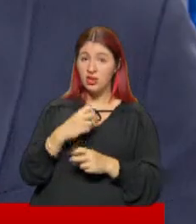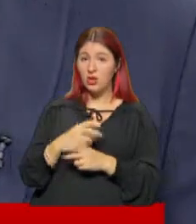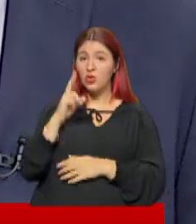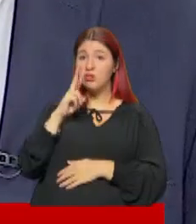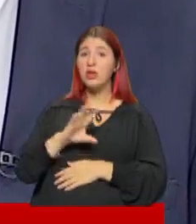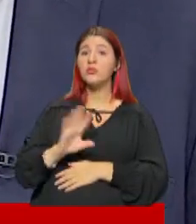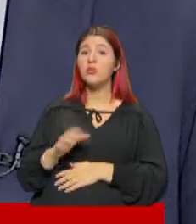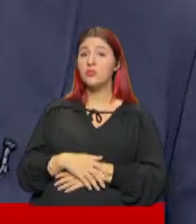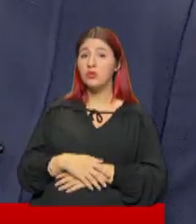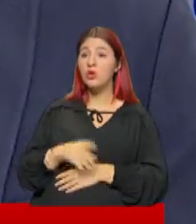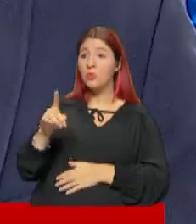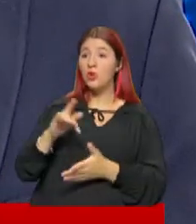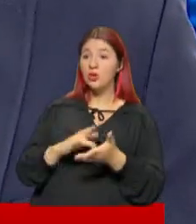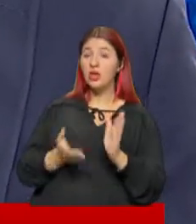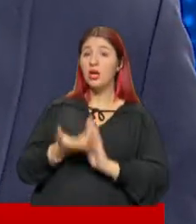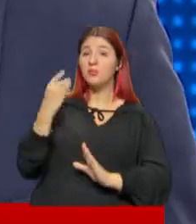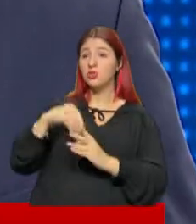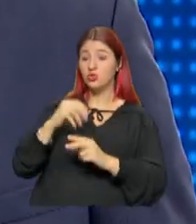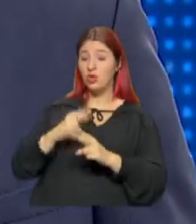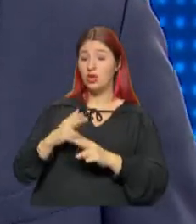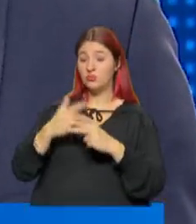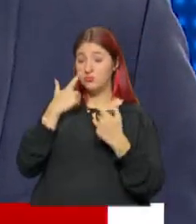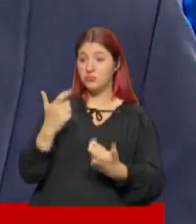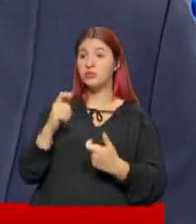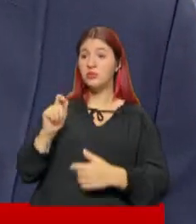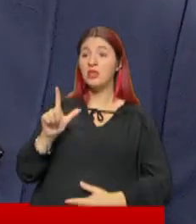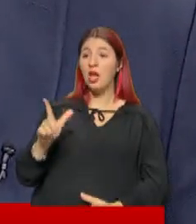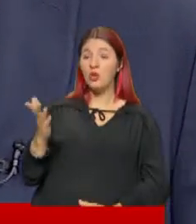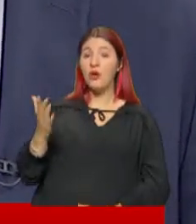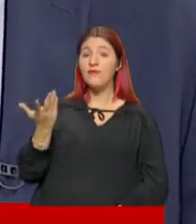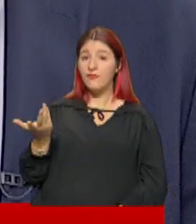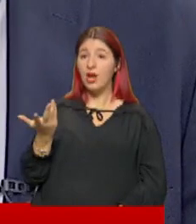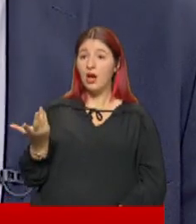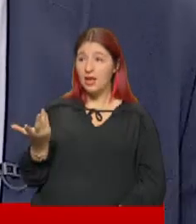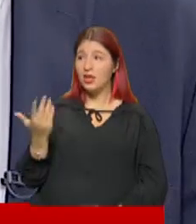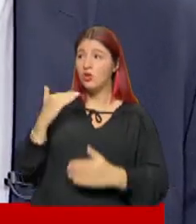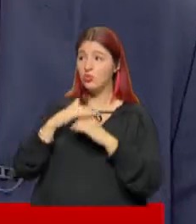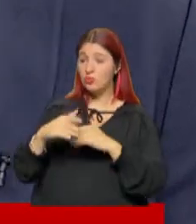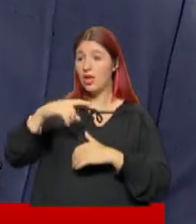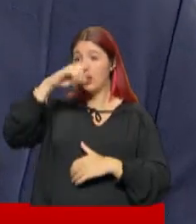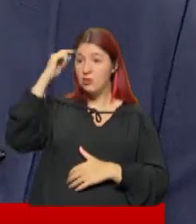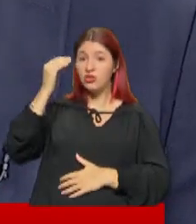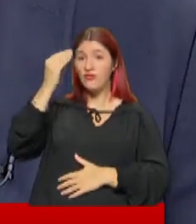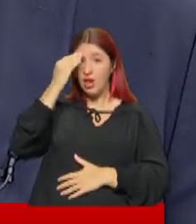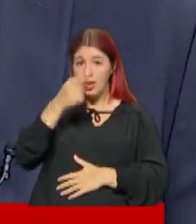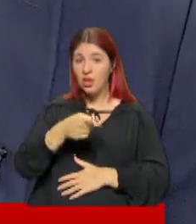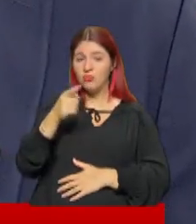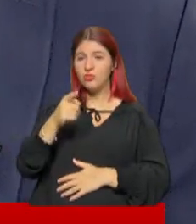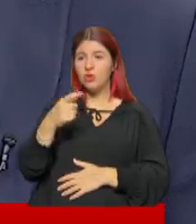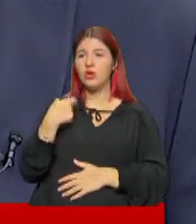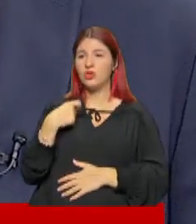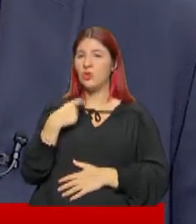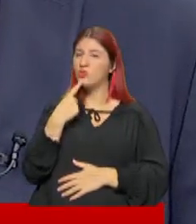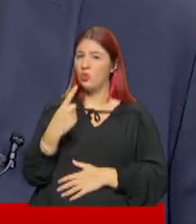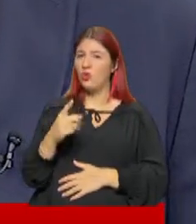işaret etmiyor mu? Bunları ortadan kaldırmak için çok hızlı önlemler almak gerekiyor ve hani halkı, emekçiyi, yoksulu, bunun da özellikle